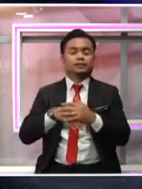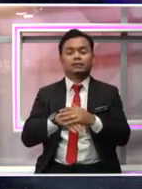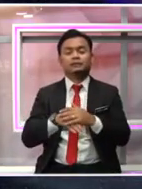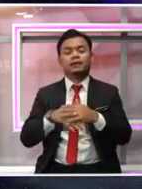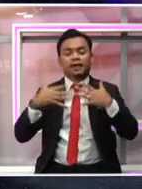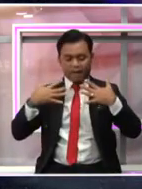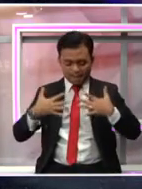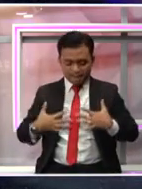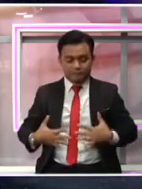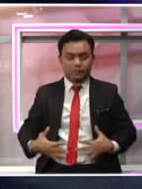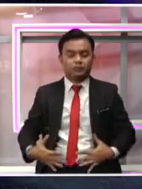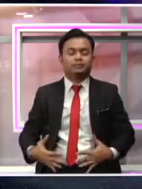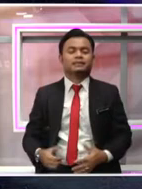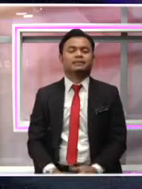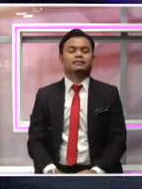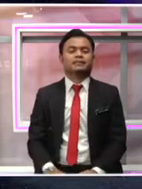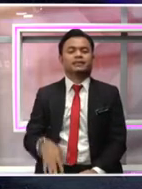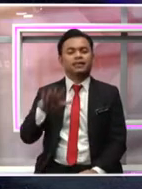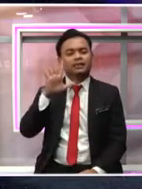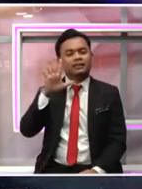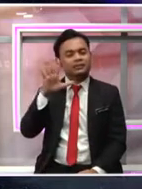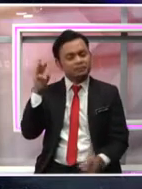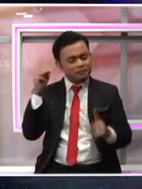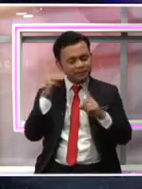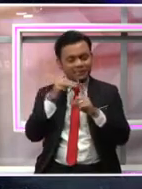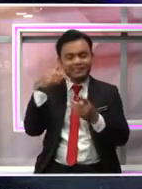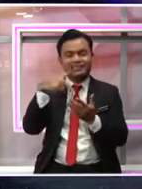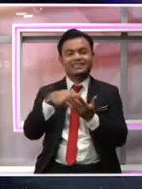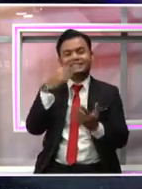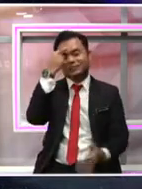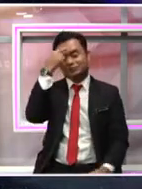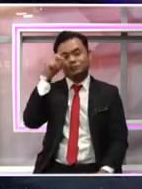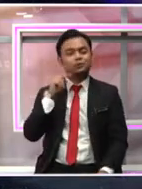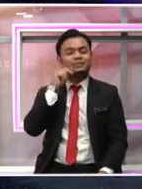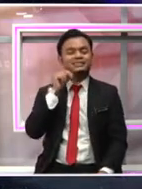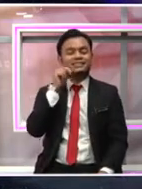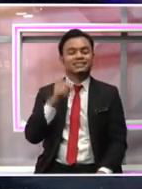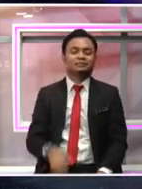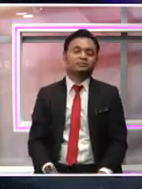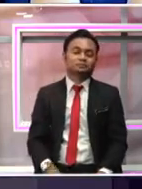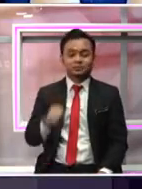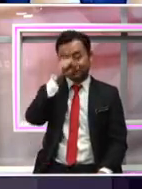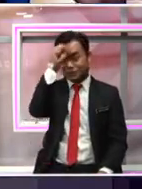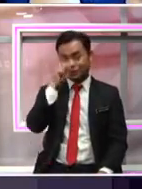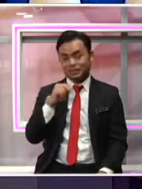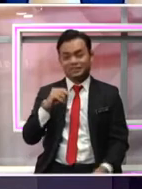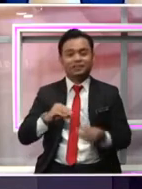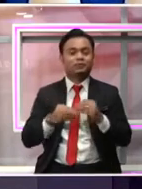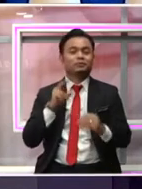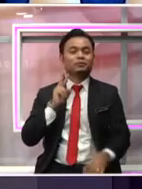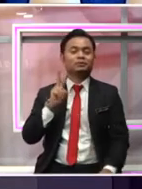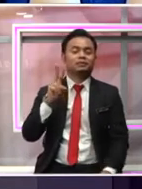di Mekah lagi untuk Nisa kassenki baik seterusnya salah yang kedua yang kedua paru-paru